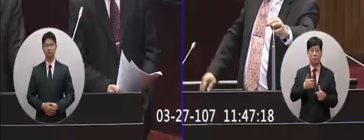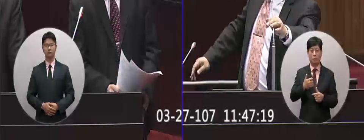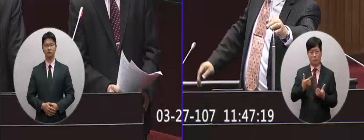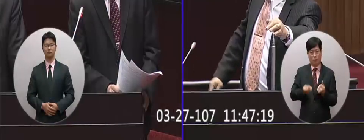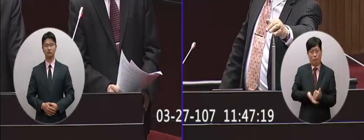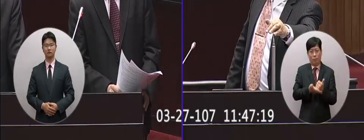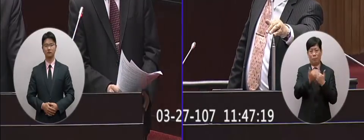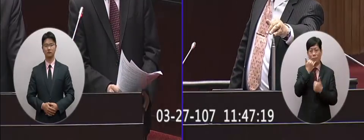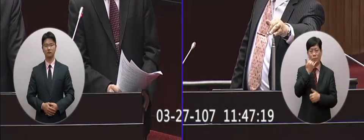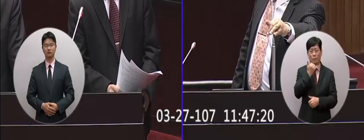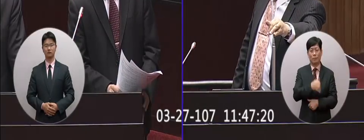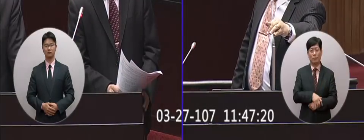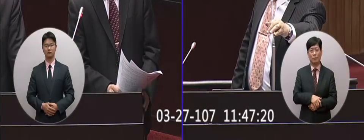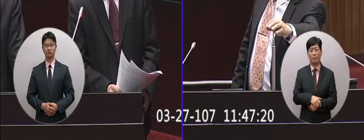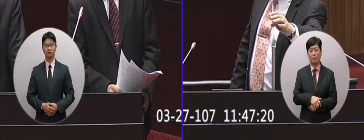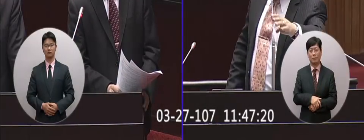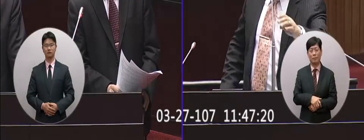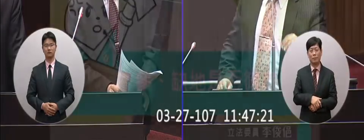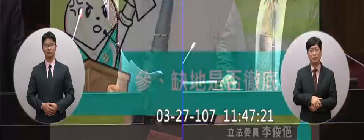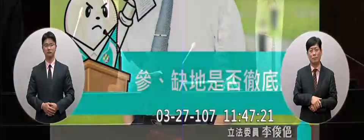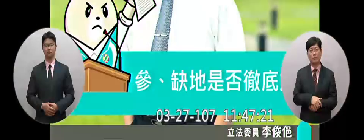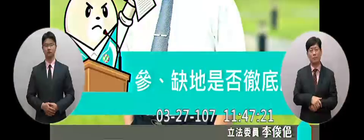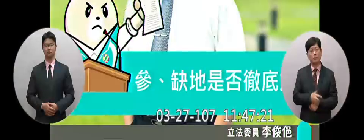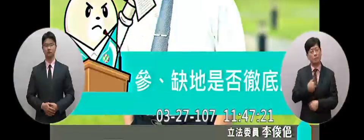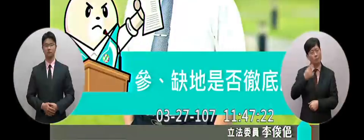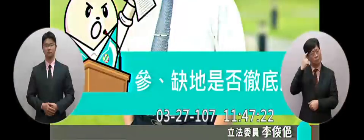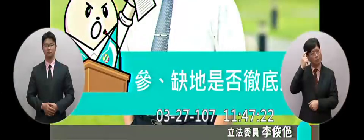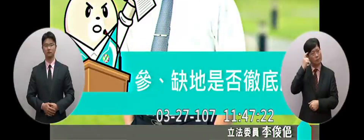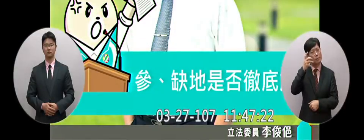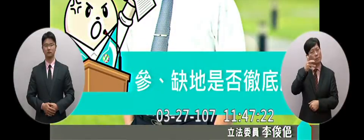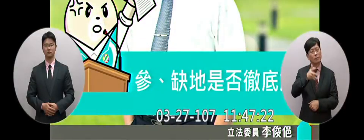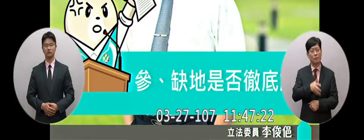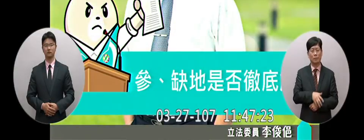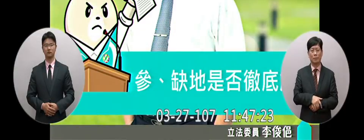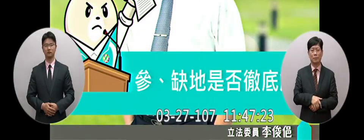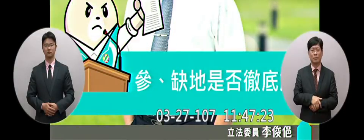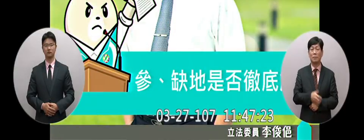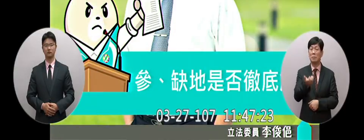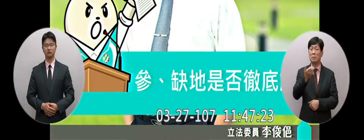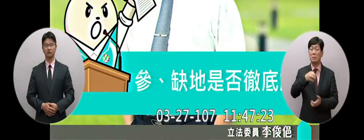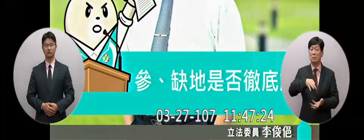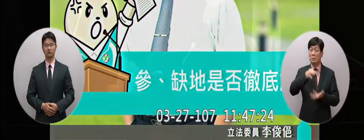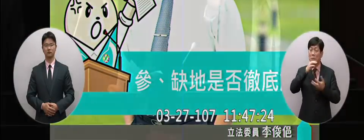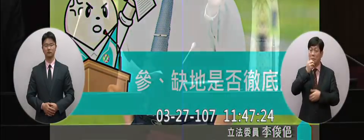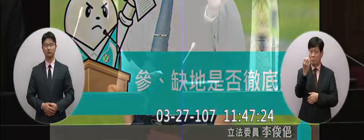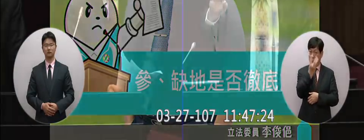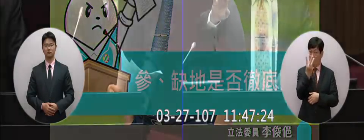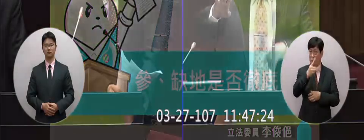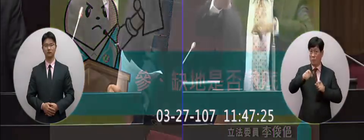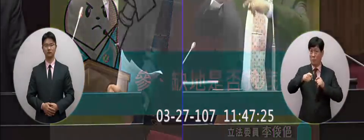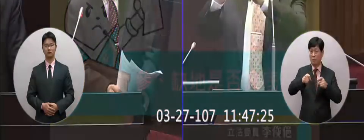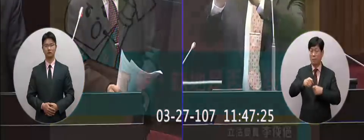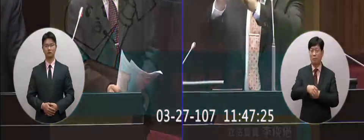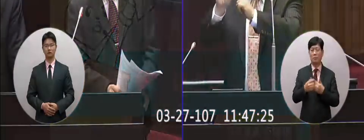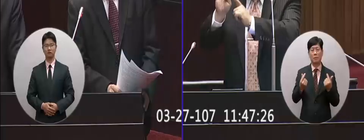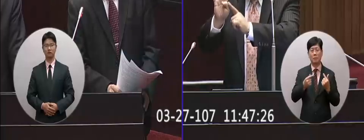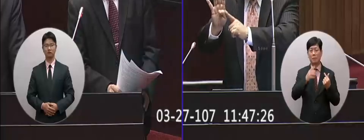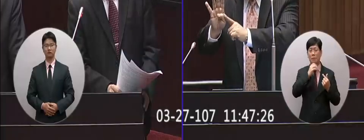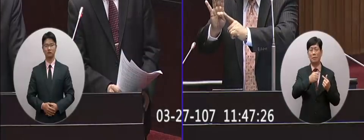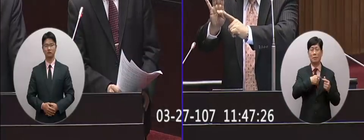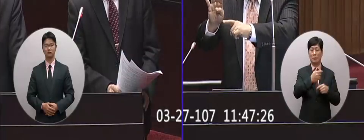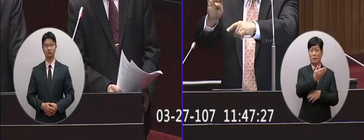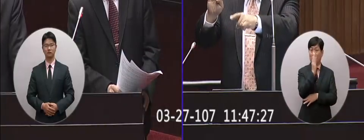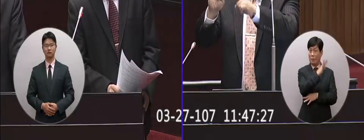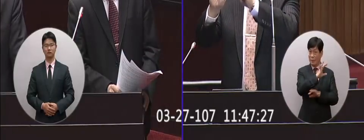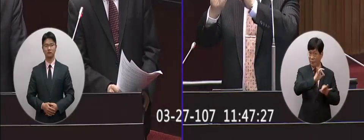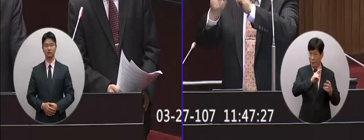好，来下一页。那这里我们就问的问题是，刚刚提出来这三个政策。包括释出公